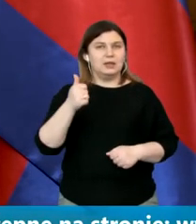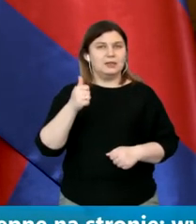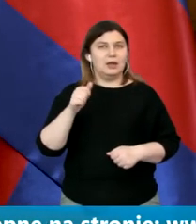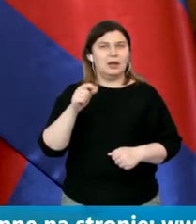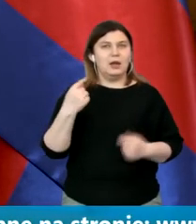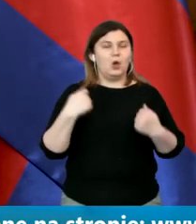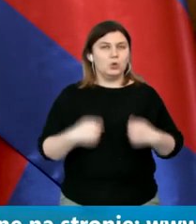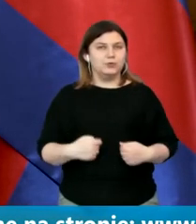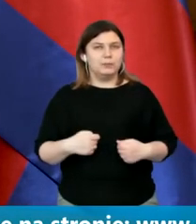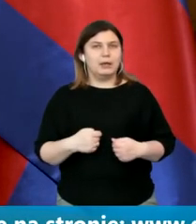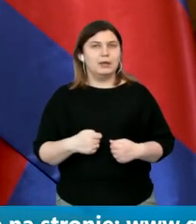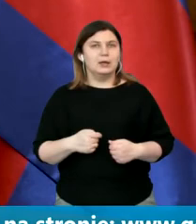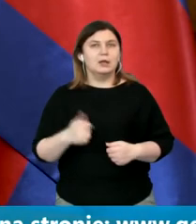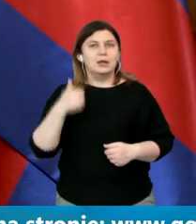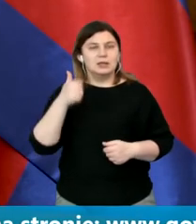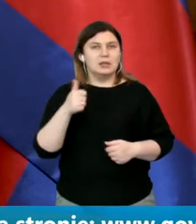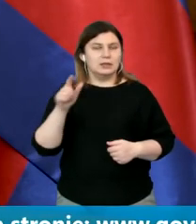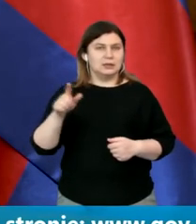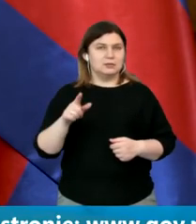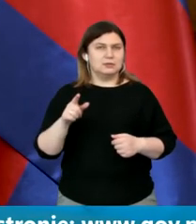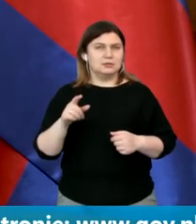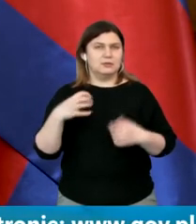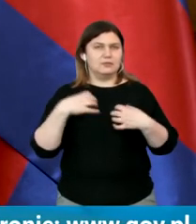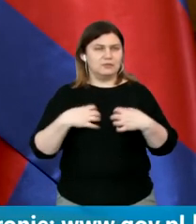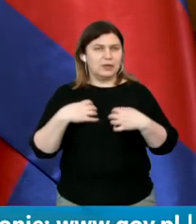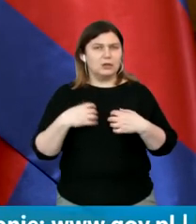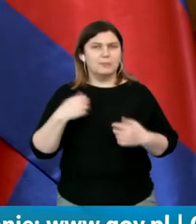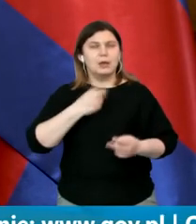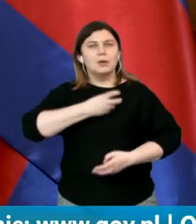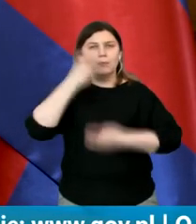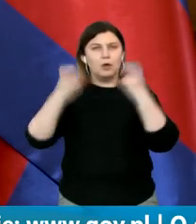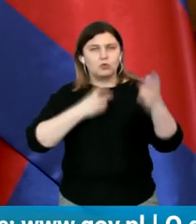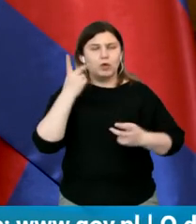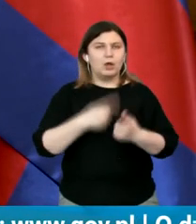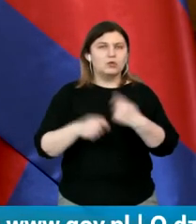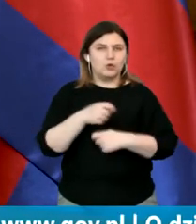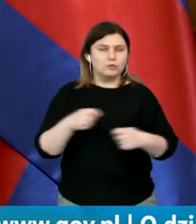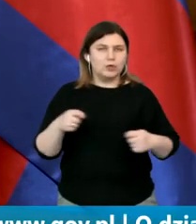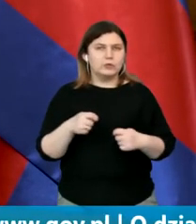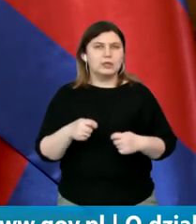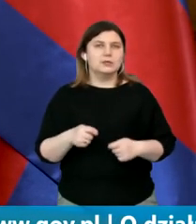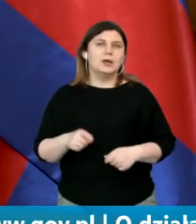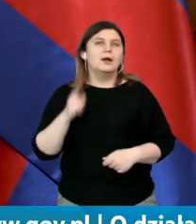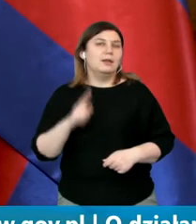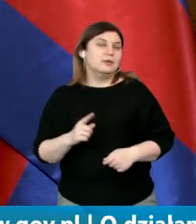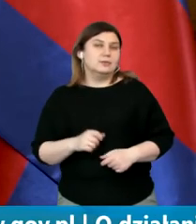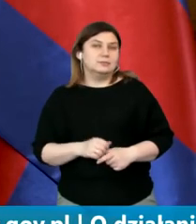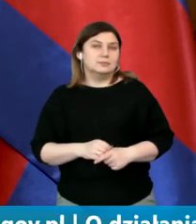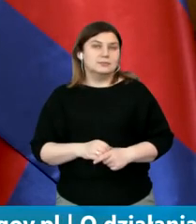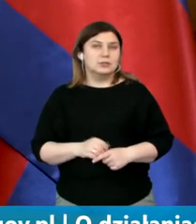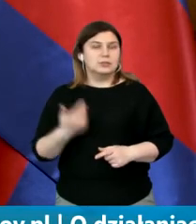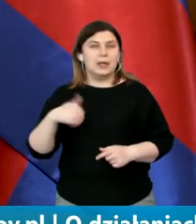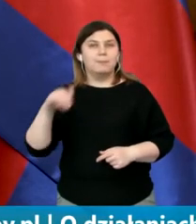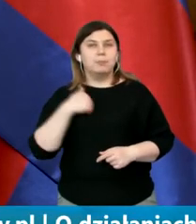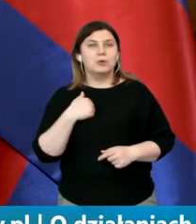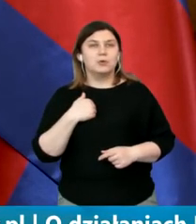osoba, jeden gabinet. My oczywiście poszukiwaliśmy takich rozwiązań, ale nie było na